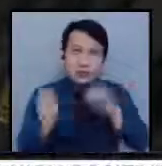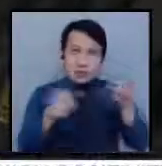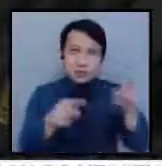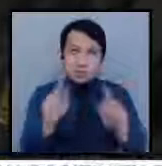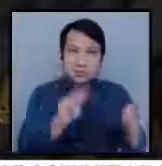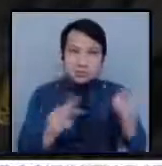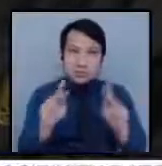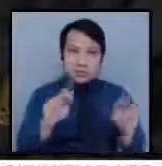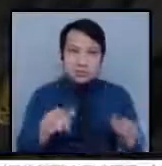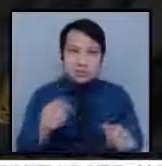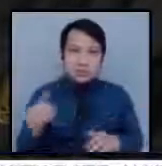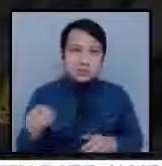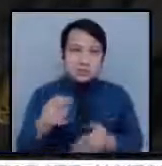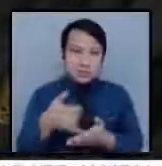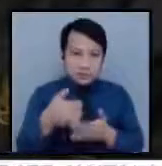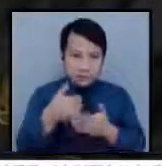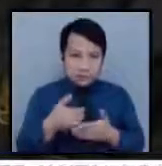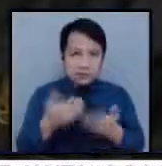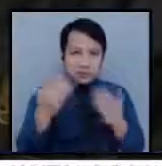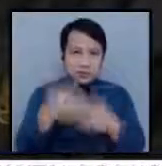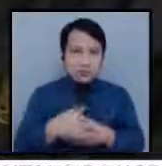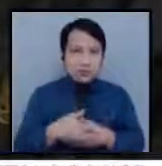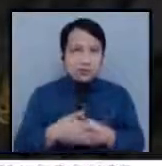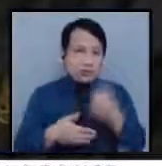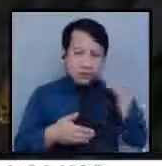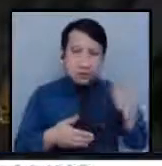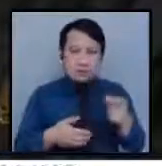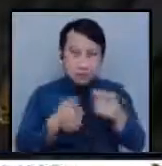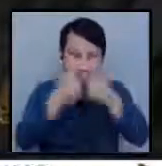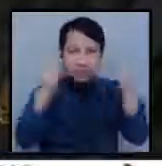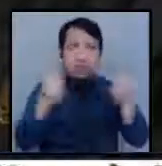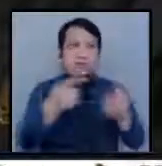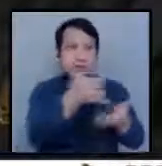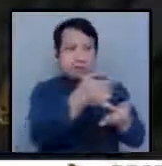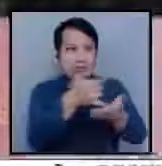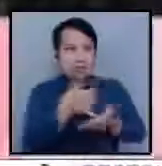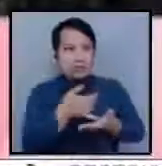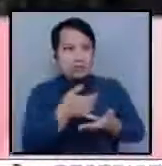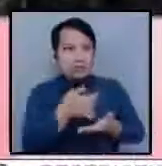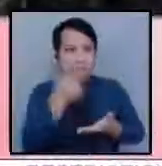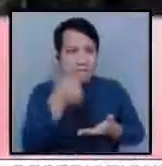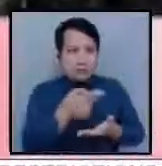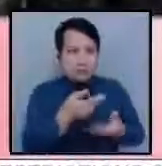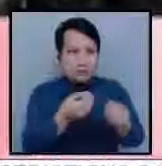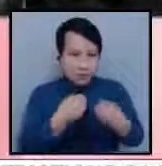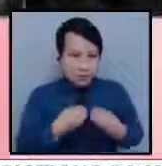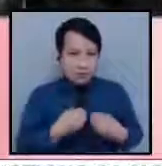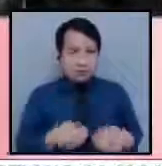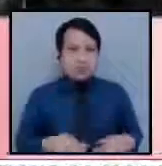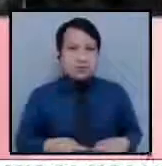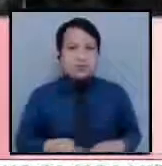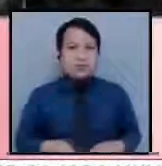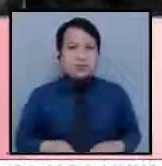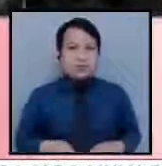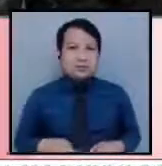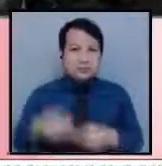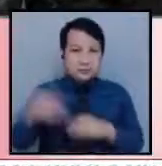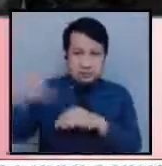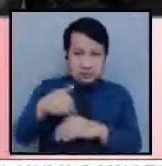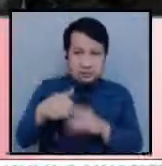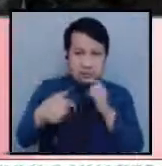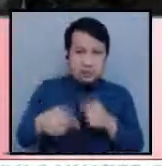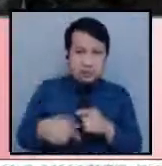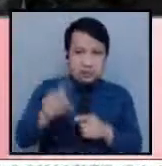yun, sa awards night po na yun. Pero we're not expecting po na we will receive some awards din po. Then bigla po kami tinawag na parang, One Dream